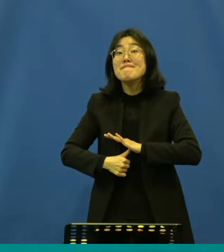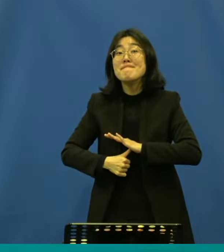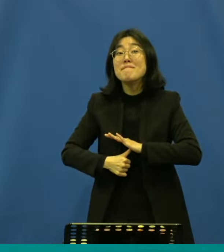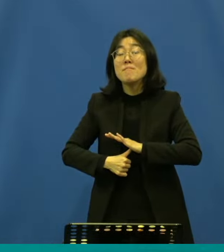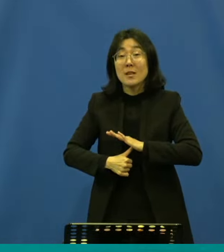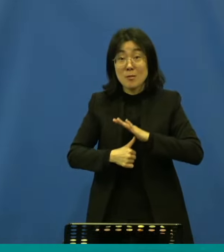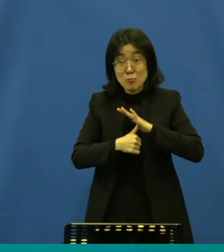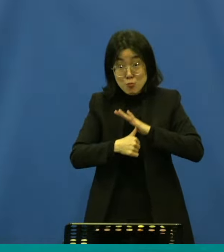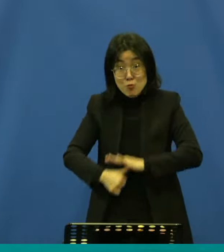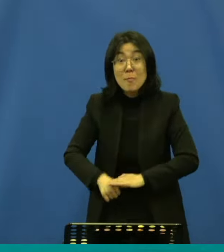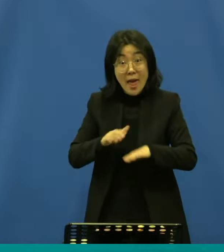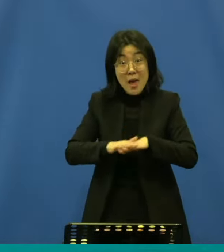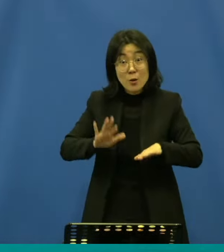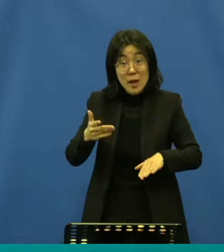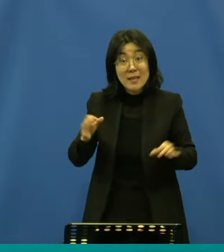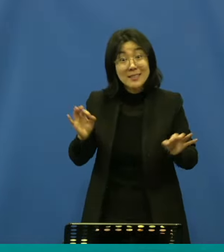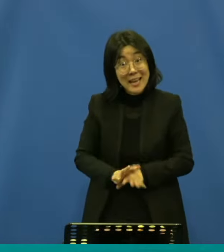않아요.